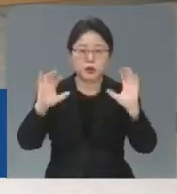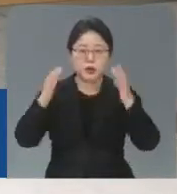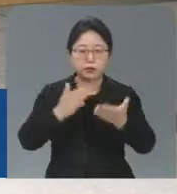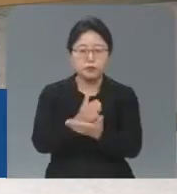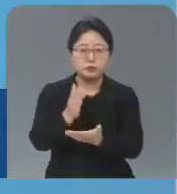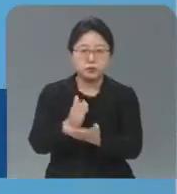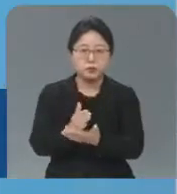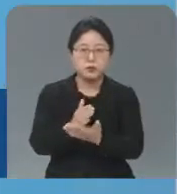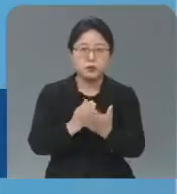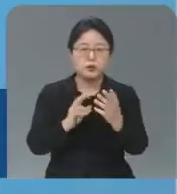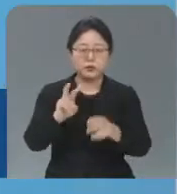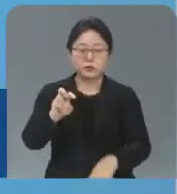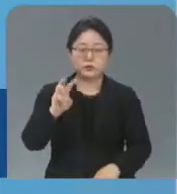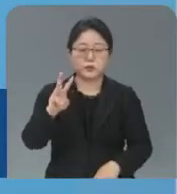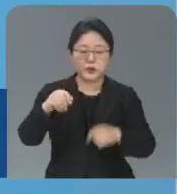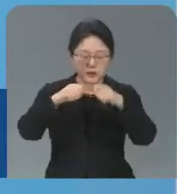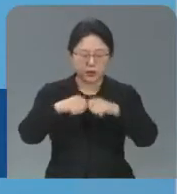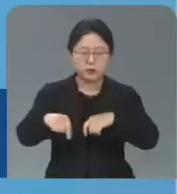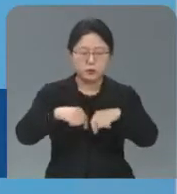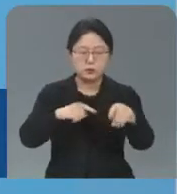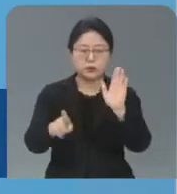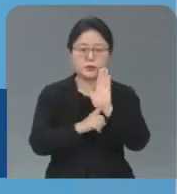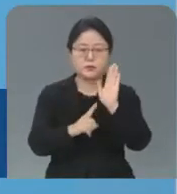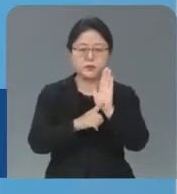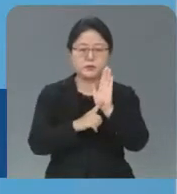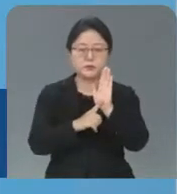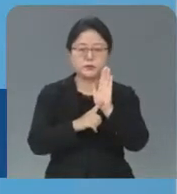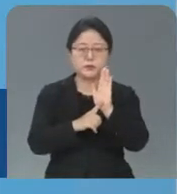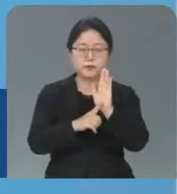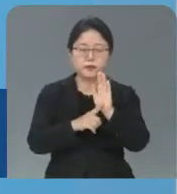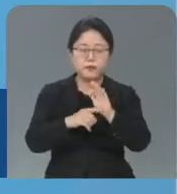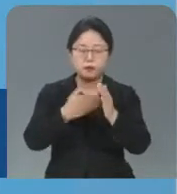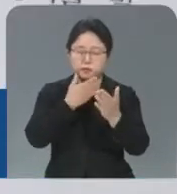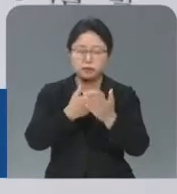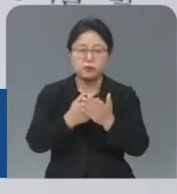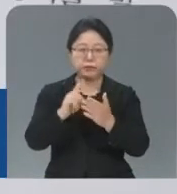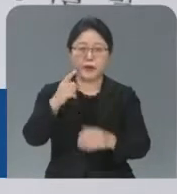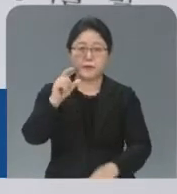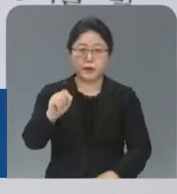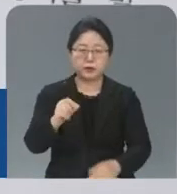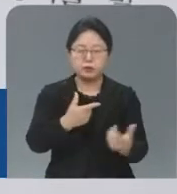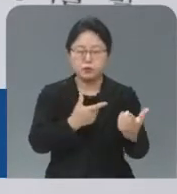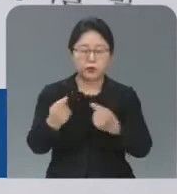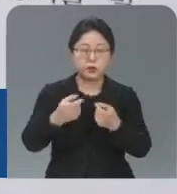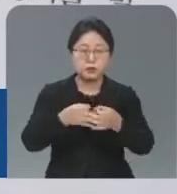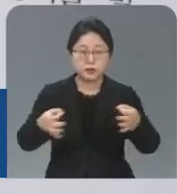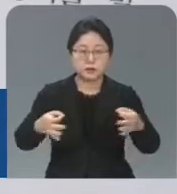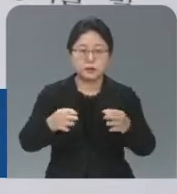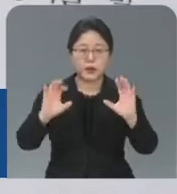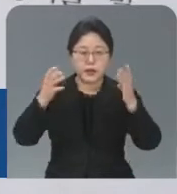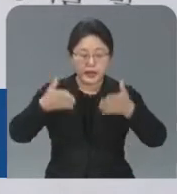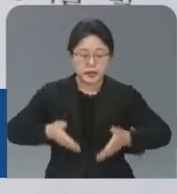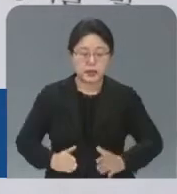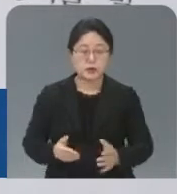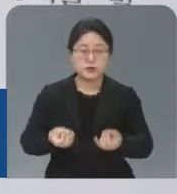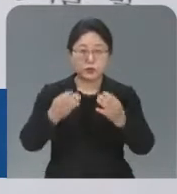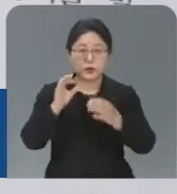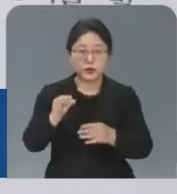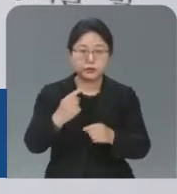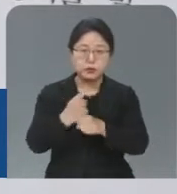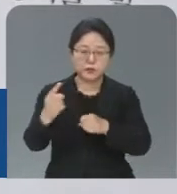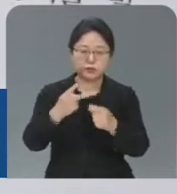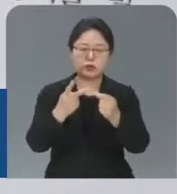23개 세부 정책을 발표했습니다 주요 정책으로는 100만원씩 일괄 지급하던 출생 축하금 을 내년부터